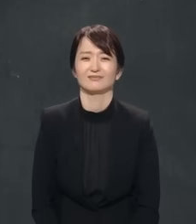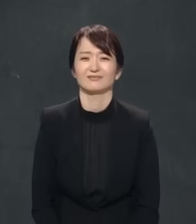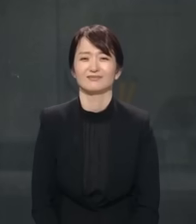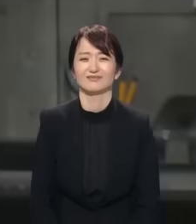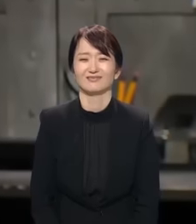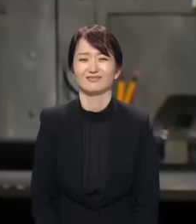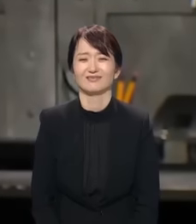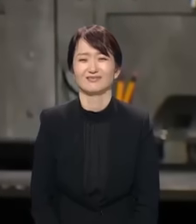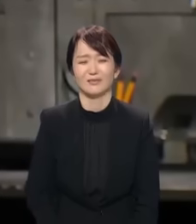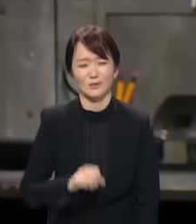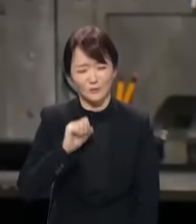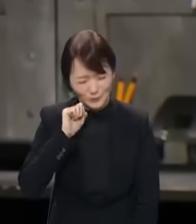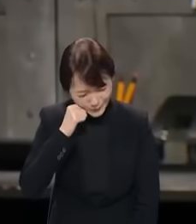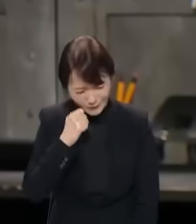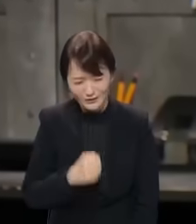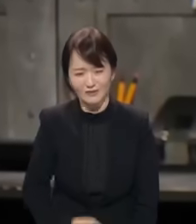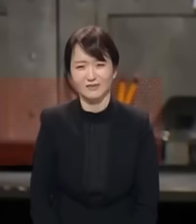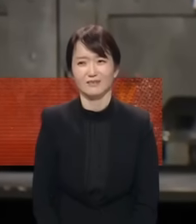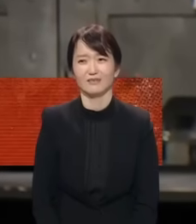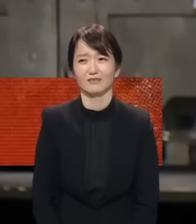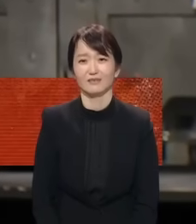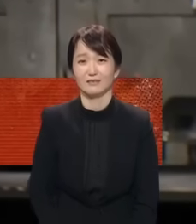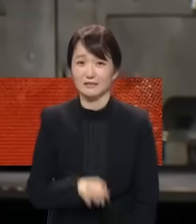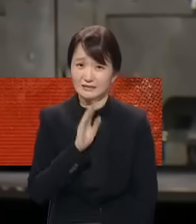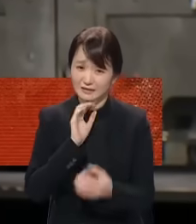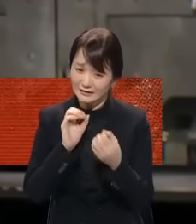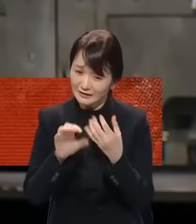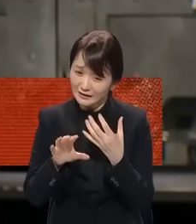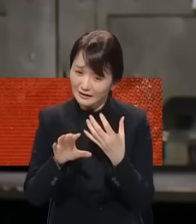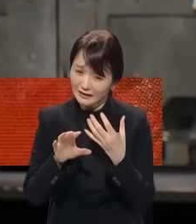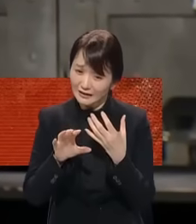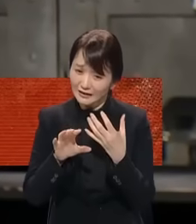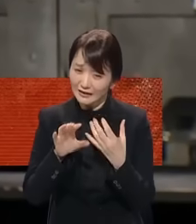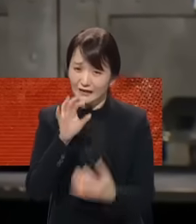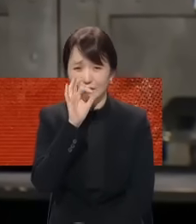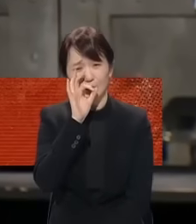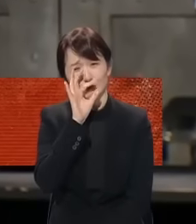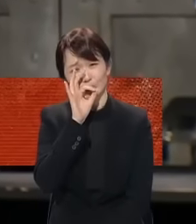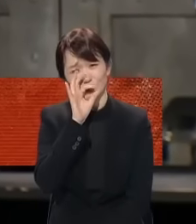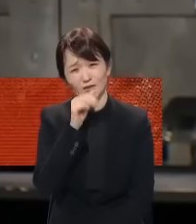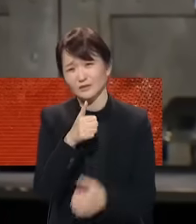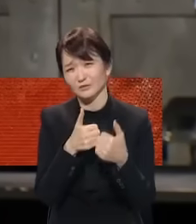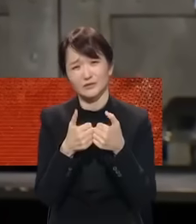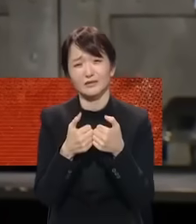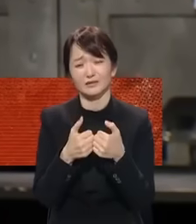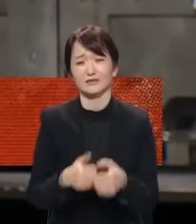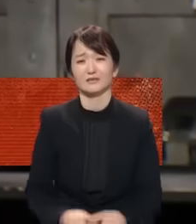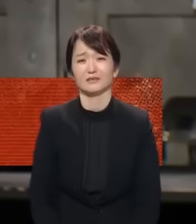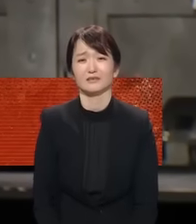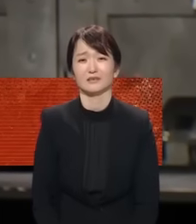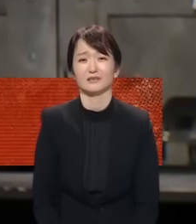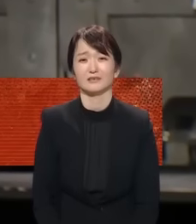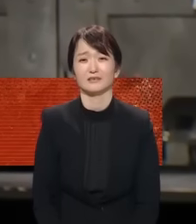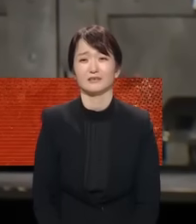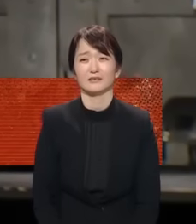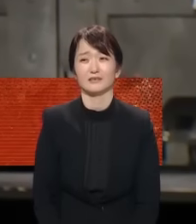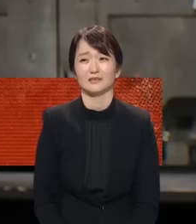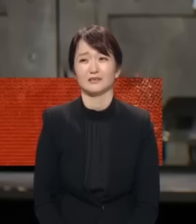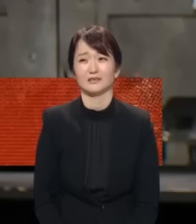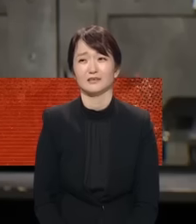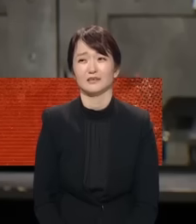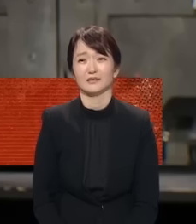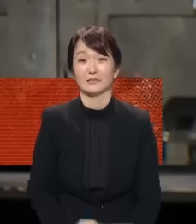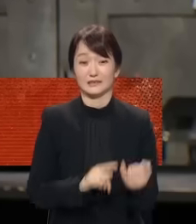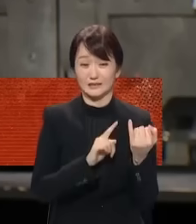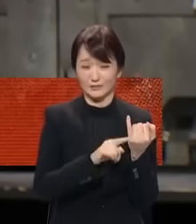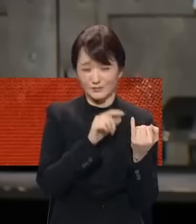진짜 어렵네요. 이거는 뭐 사실 답을 드린다는 게 거의 불가능한 어떤 상담이신 것 같은데요. 한 가지 그 되게 착하신